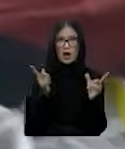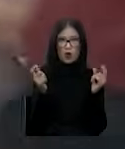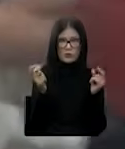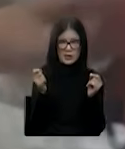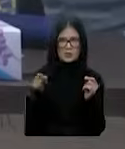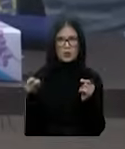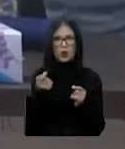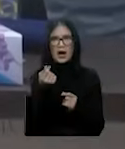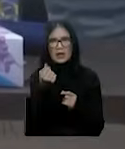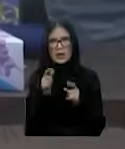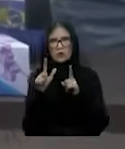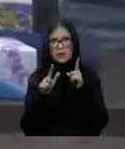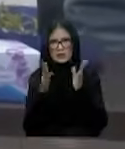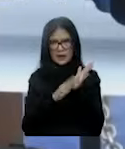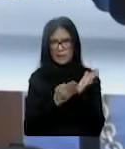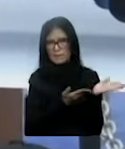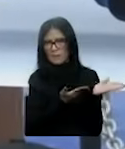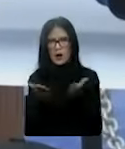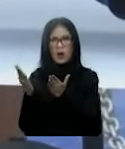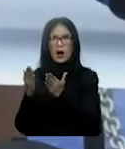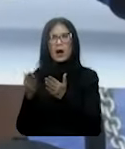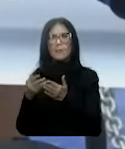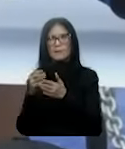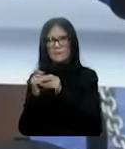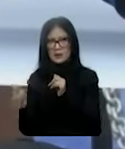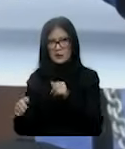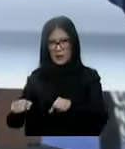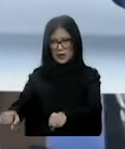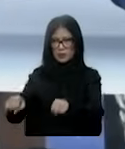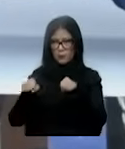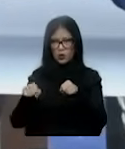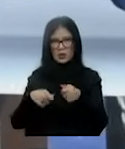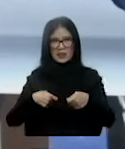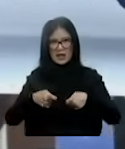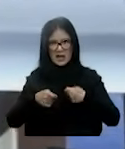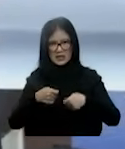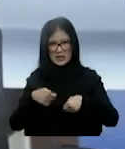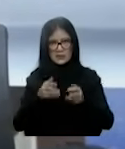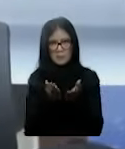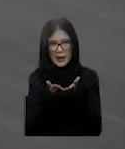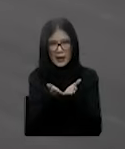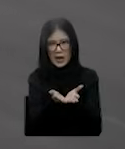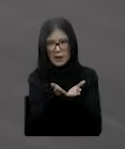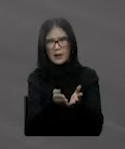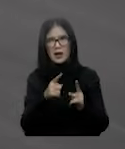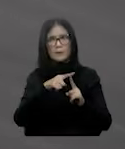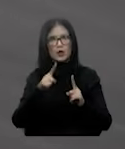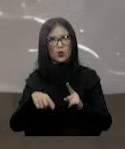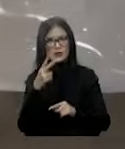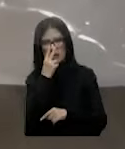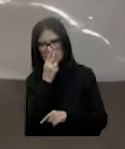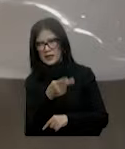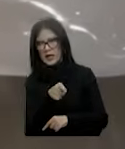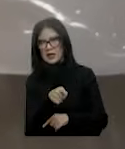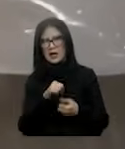dibawa oleh seorang pelaku menggunakan kapal cepat. Namun saat akan bertransaksi di tengah perairan Kepulauan Riau dipergoki oleh petugas. Pada kasus ini